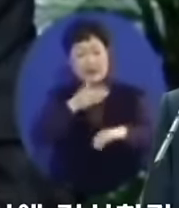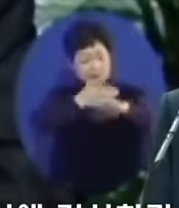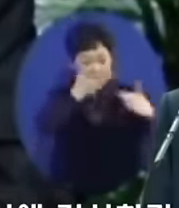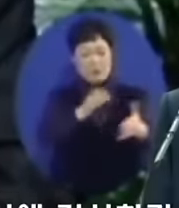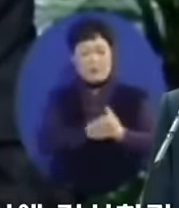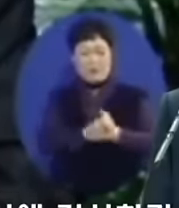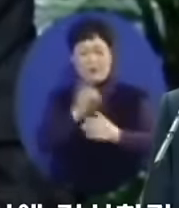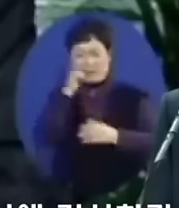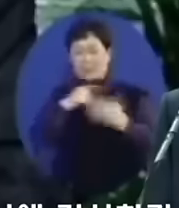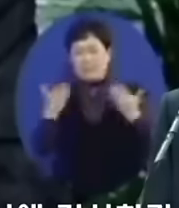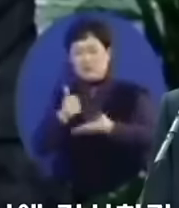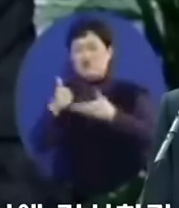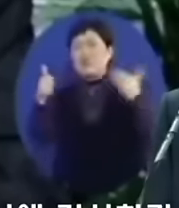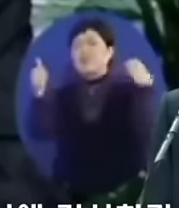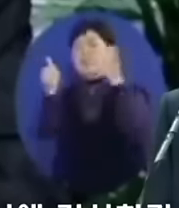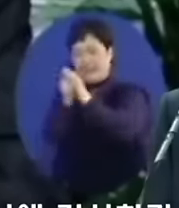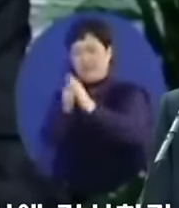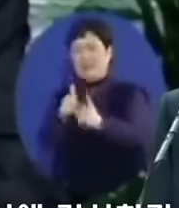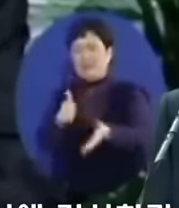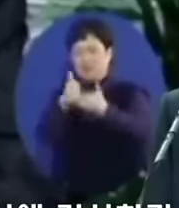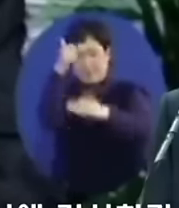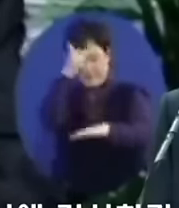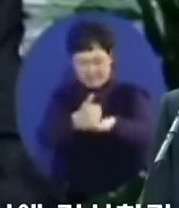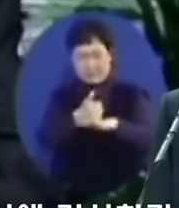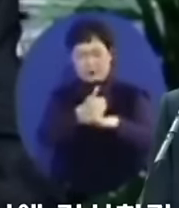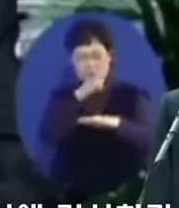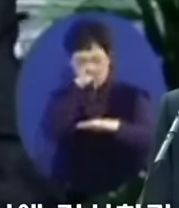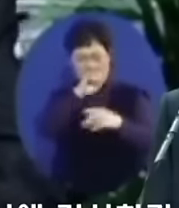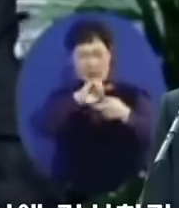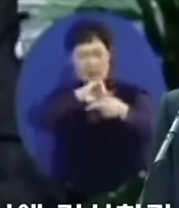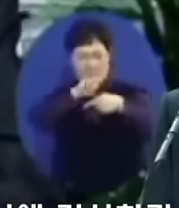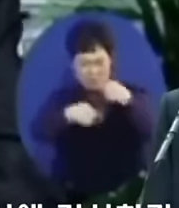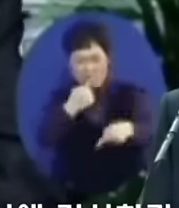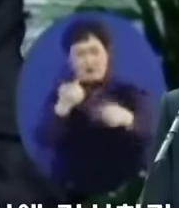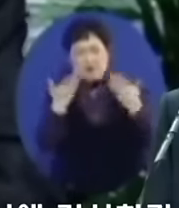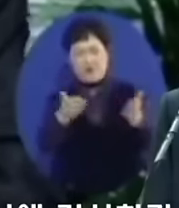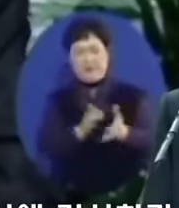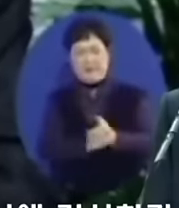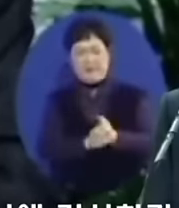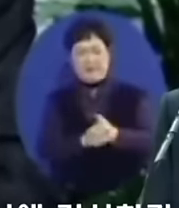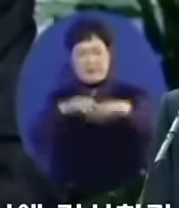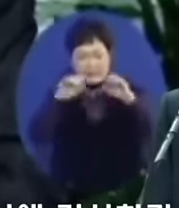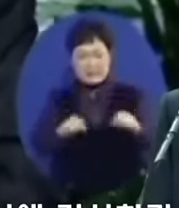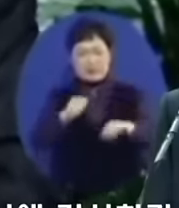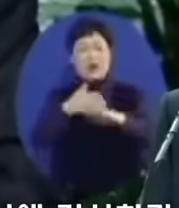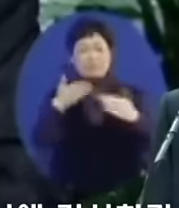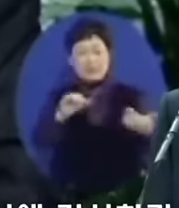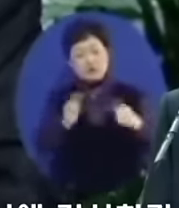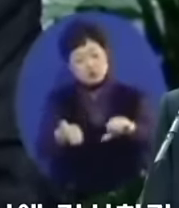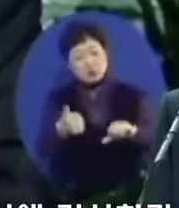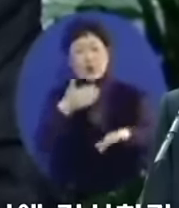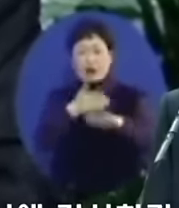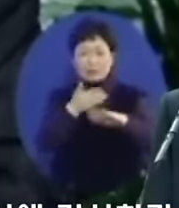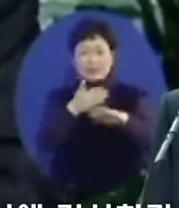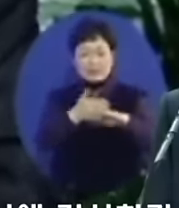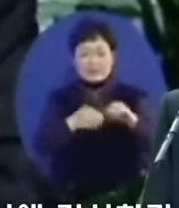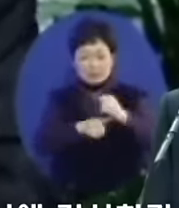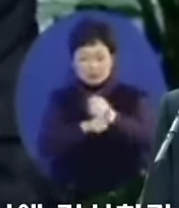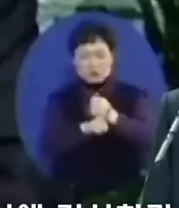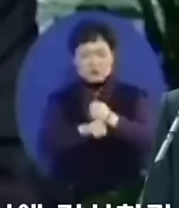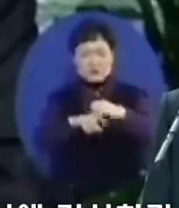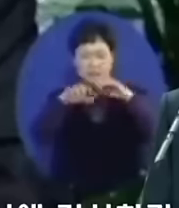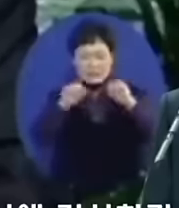일은 주님께 맡기면 주님이 전국적으로 좋게 만들어 주신다. 살아도 감사하고 죽어도 감사한 것은